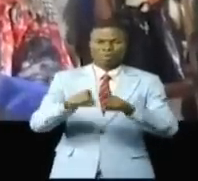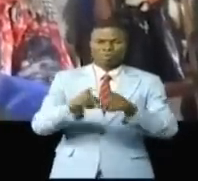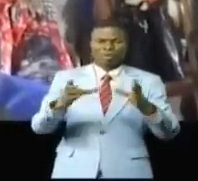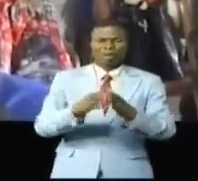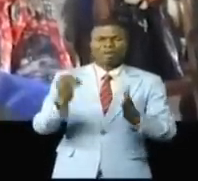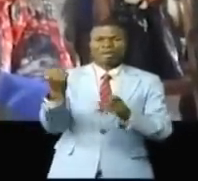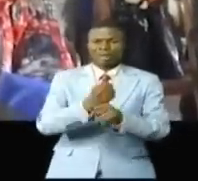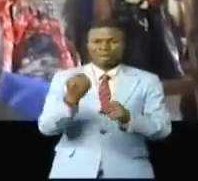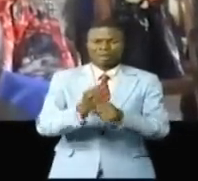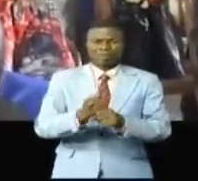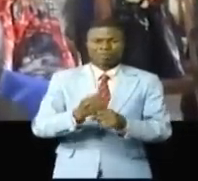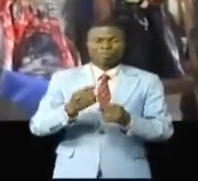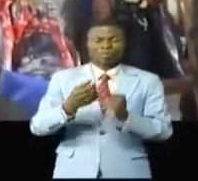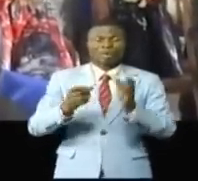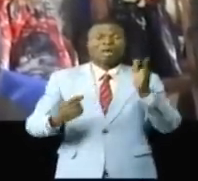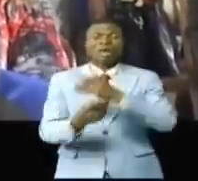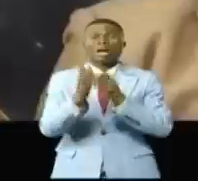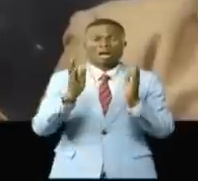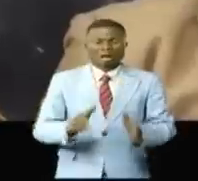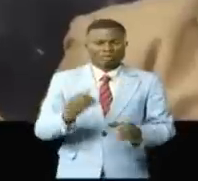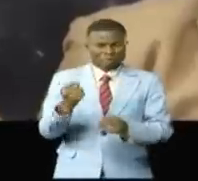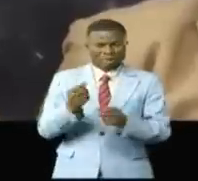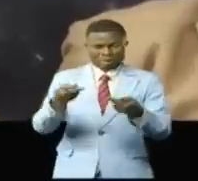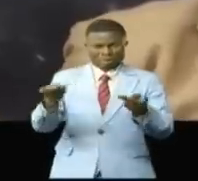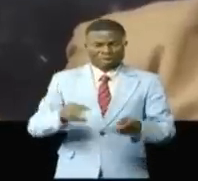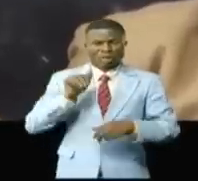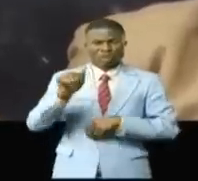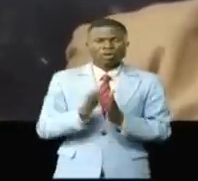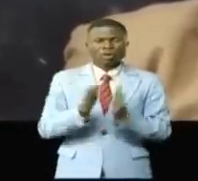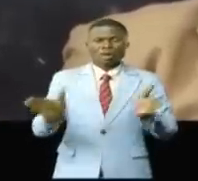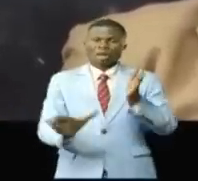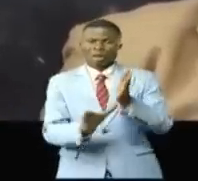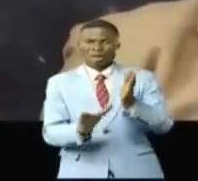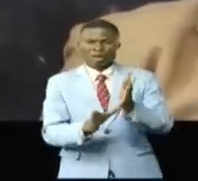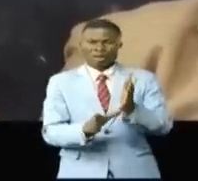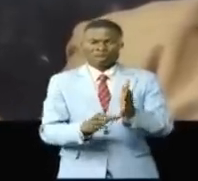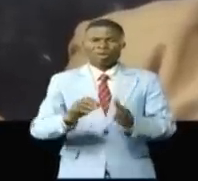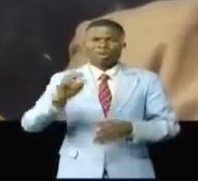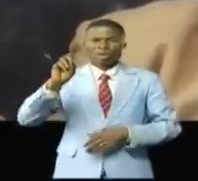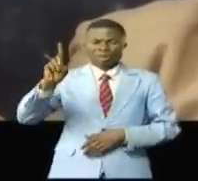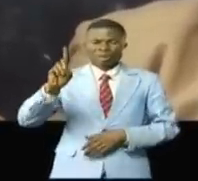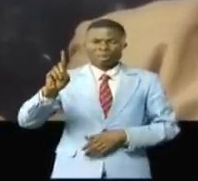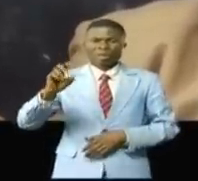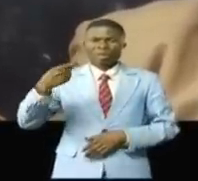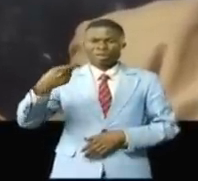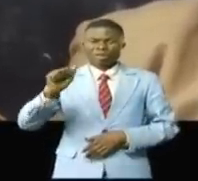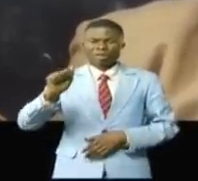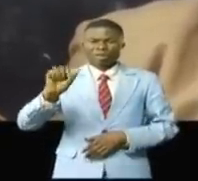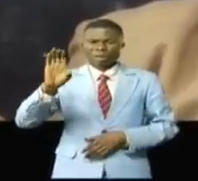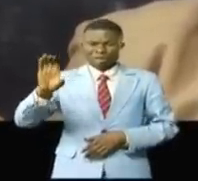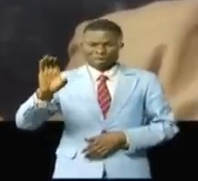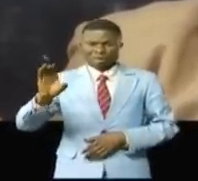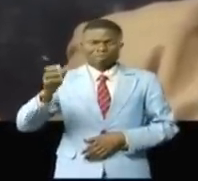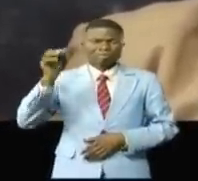rôle que les aviseurs doivent jouer sur le terrain. Le directeur général adjoint de la DGLCE, Dr Rudolphe Okoko